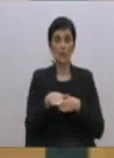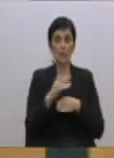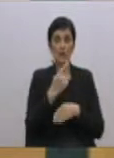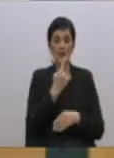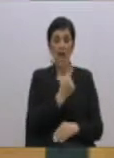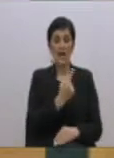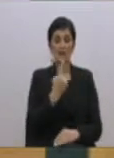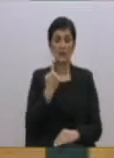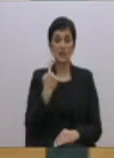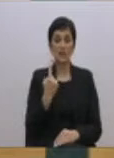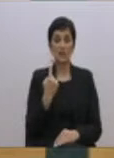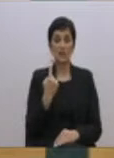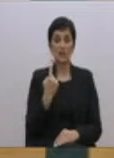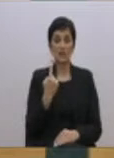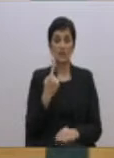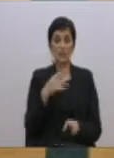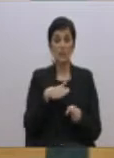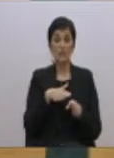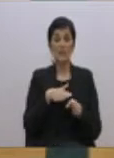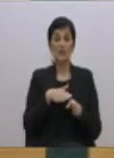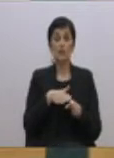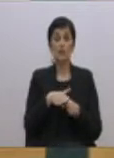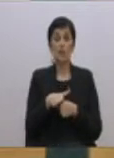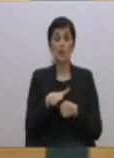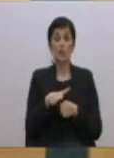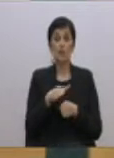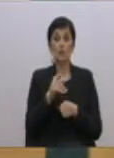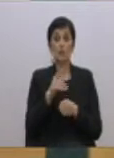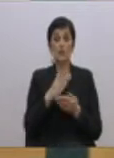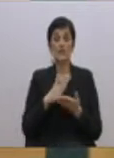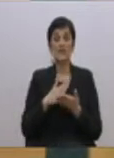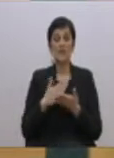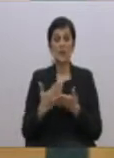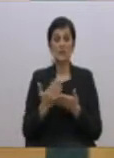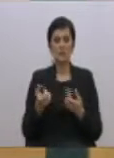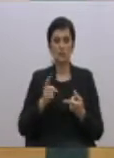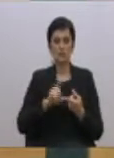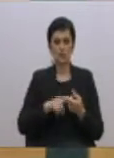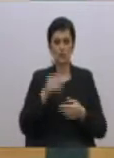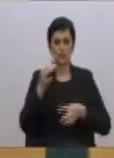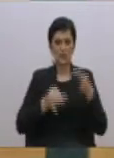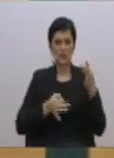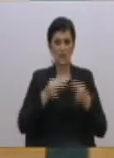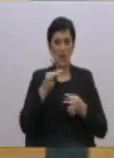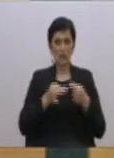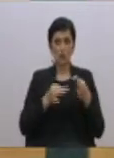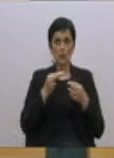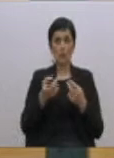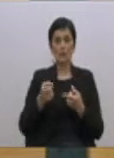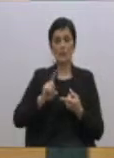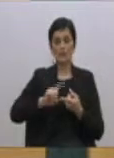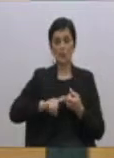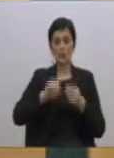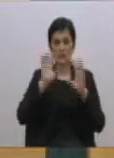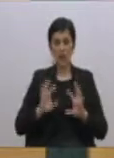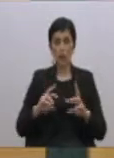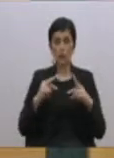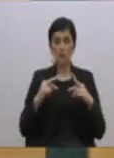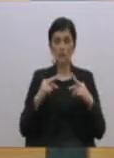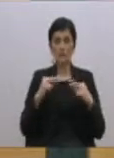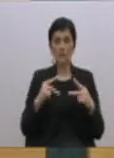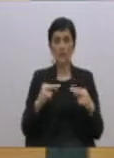ერთ-ერთ შესრულების იმ ნაწილს, რომელიც უკავშირდება სასამართლოსთან დაკავშირებულ საკანონმდებლო